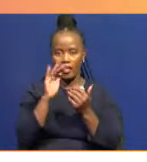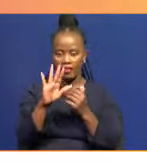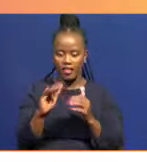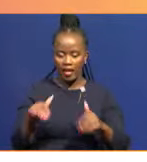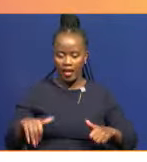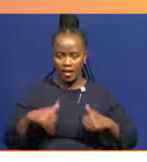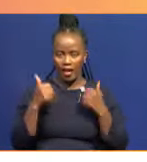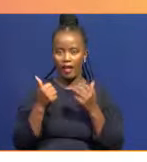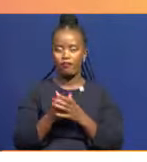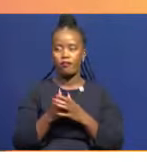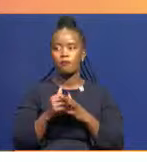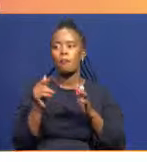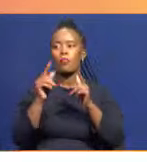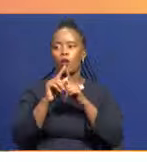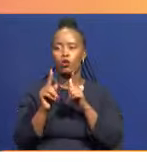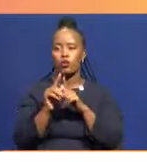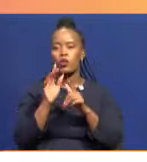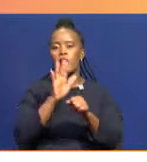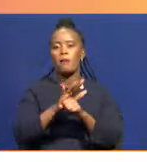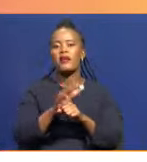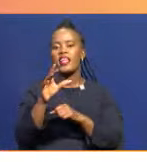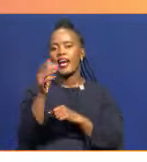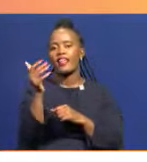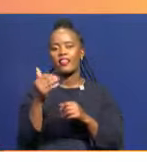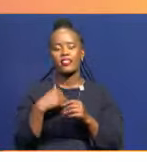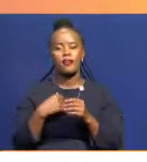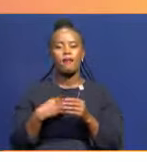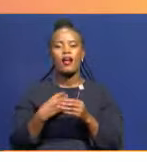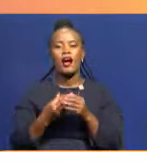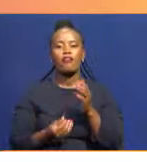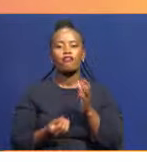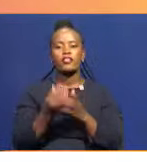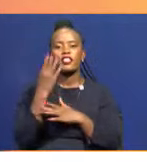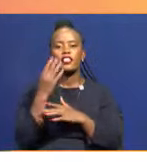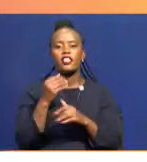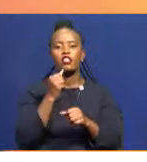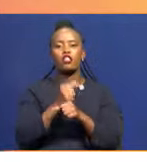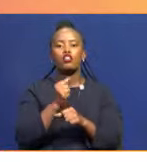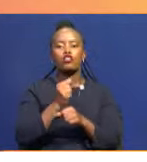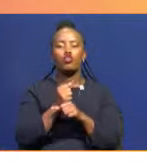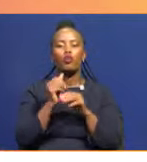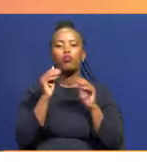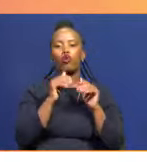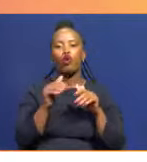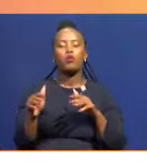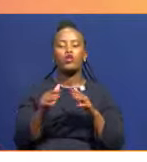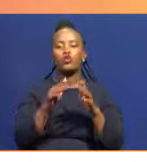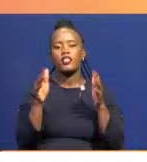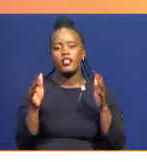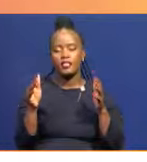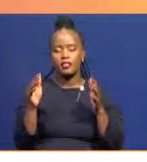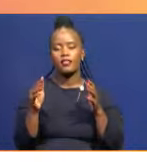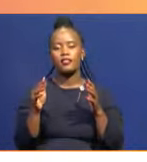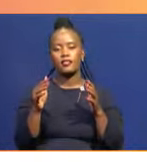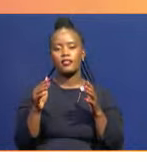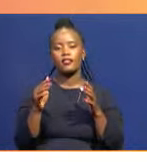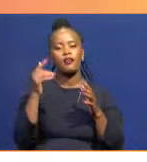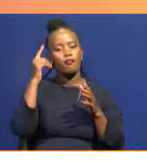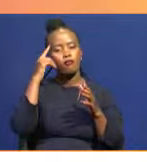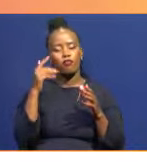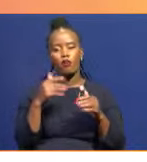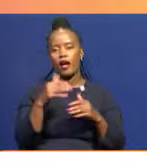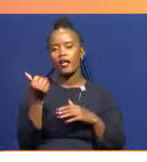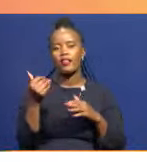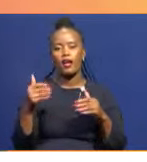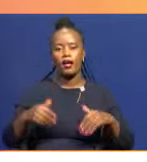wamekuja waka create opportunities ama wakaweza kutengeneza nafasi za kazi za vijana